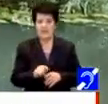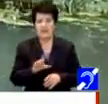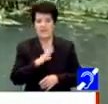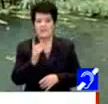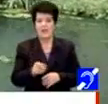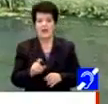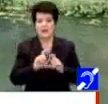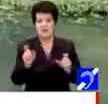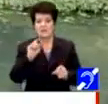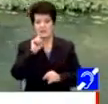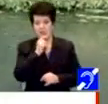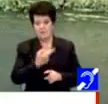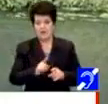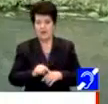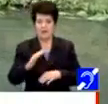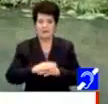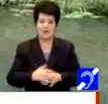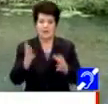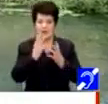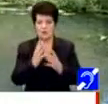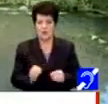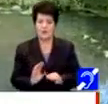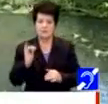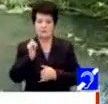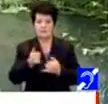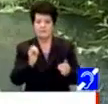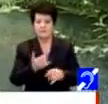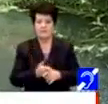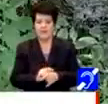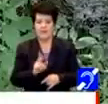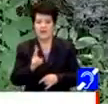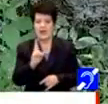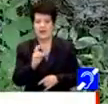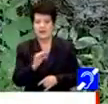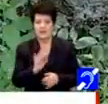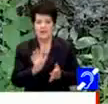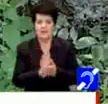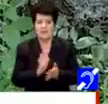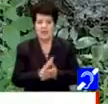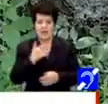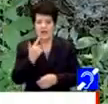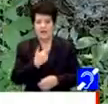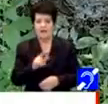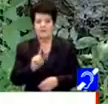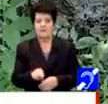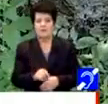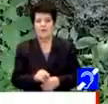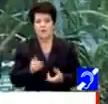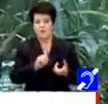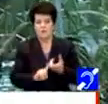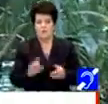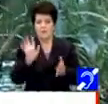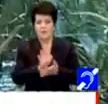unii agenți economici care seara sau noaptea deversează în sistemul public de canalizare deșeuri și ape uzate cu concentrații